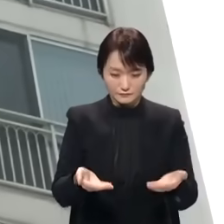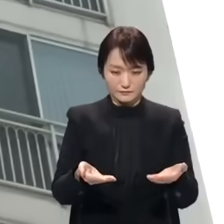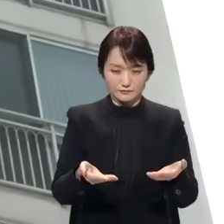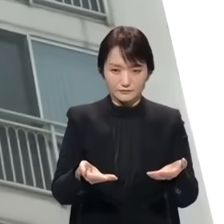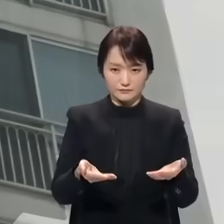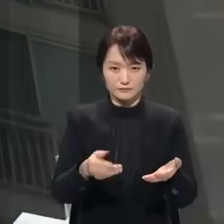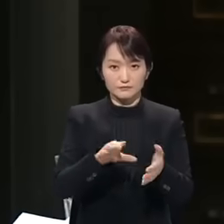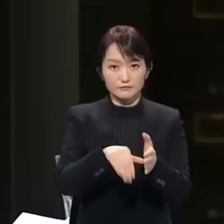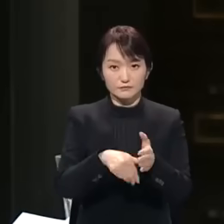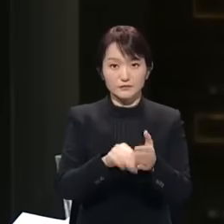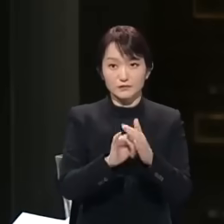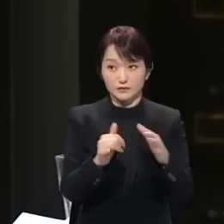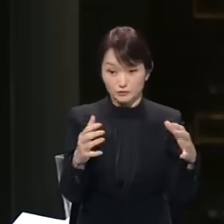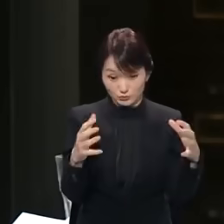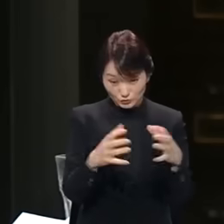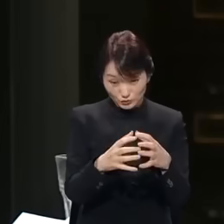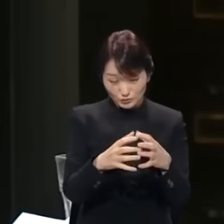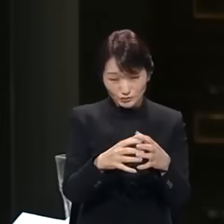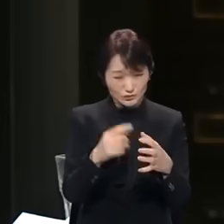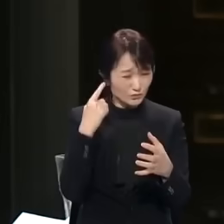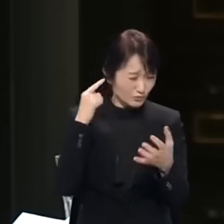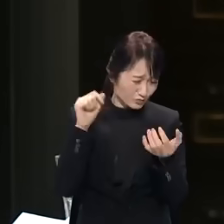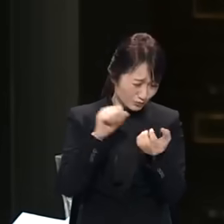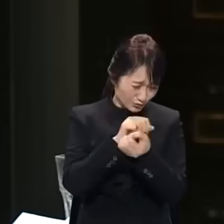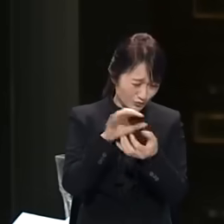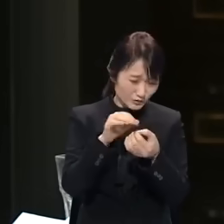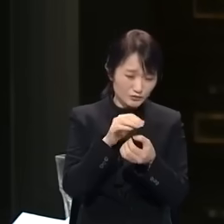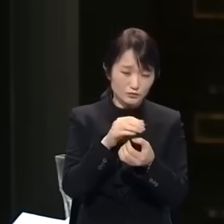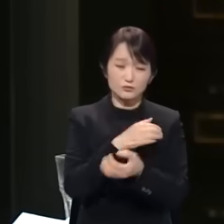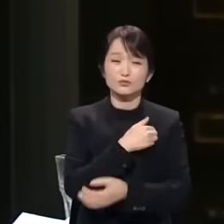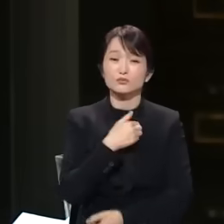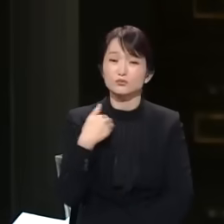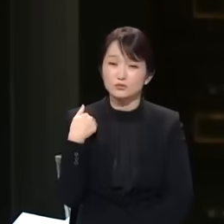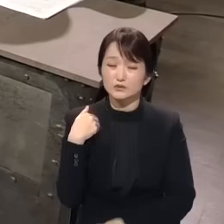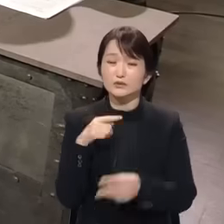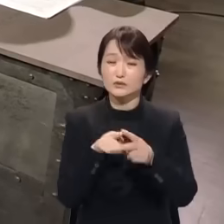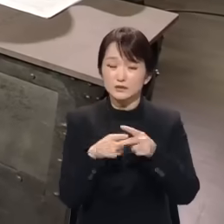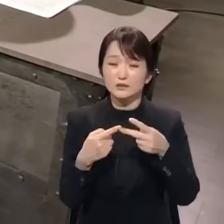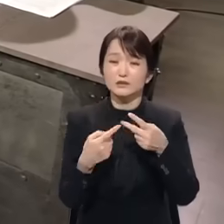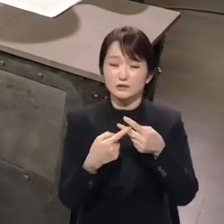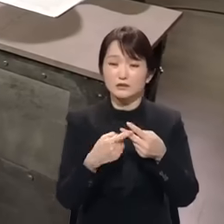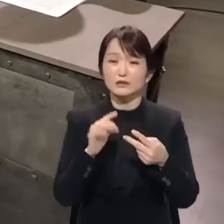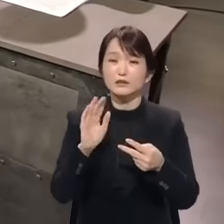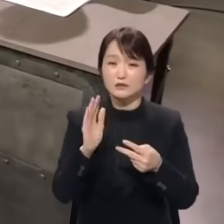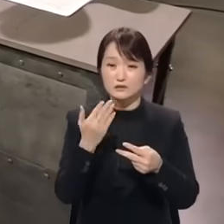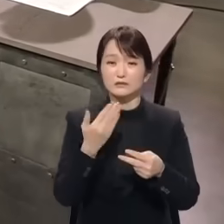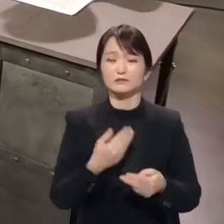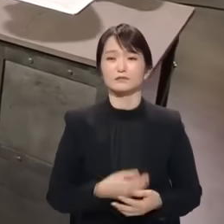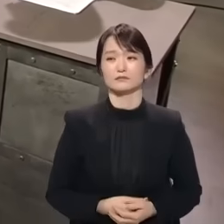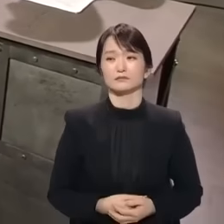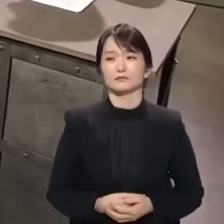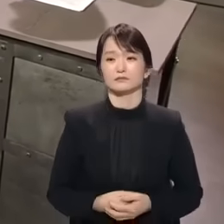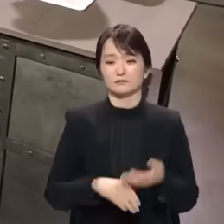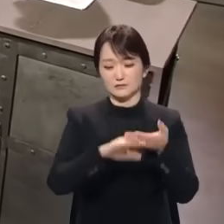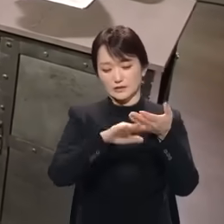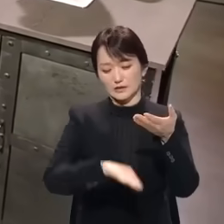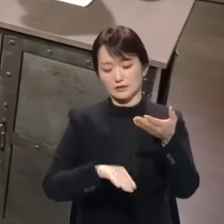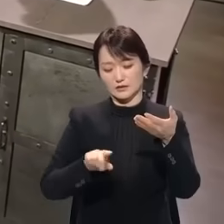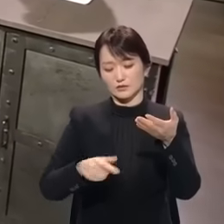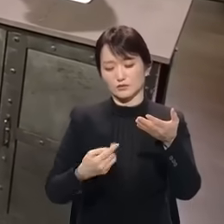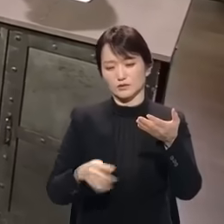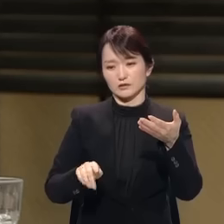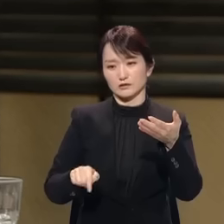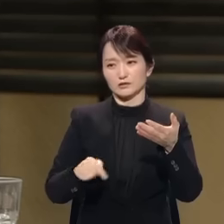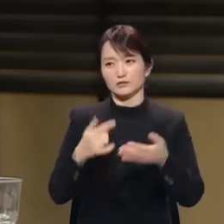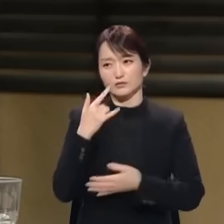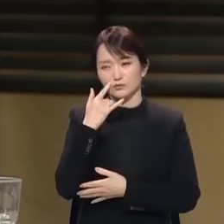뭐 가족들이 모이니까 그럴 수 있죠 보통 그럴 때는 좀 이해를 해 주는게 맞는데 근데 문제는 604호 그래는이